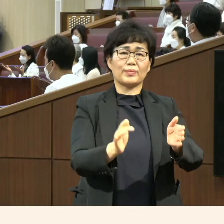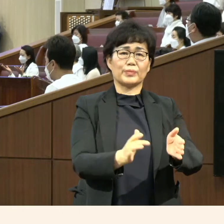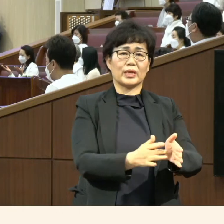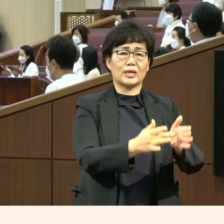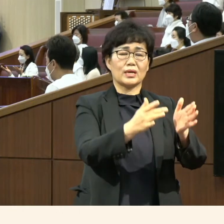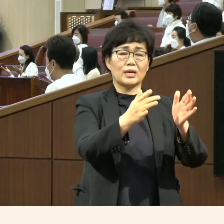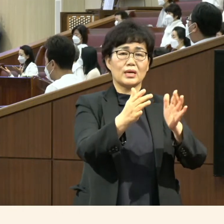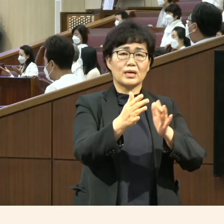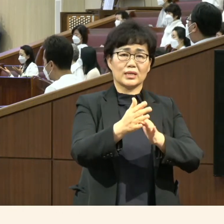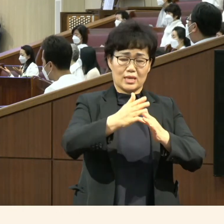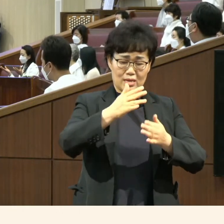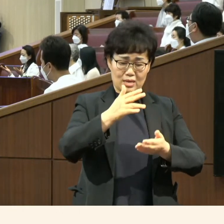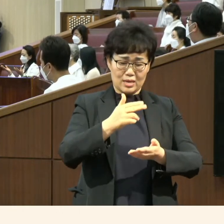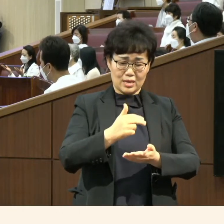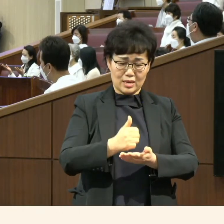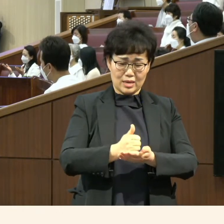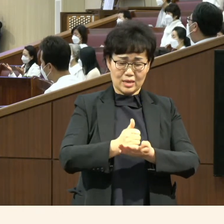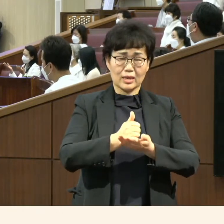아름답다